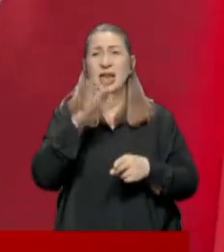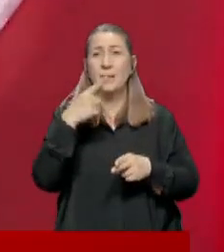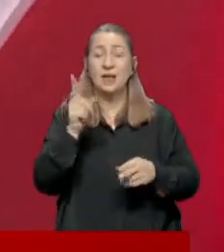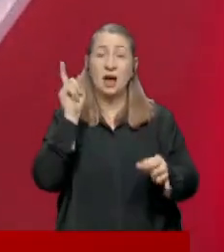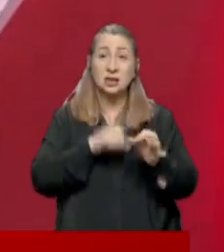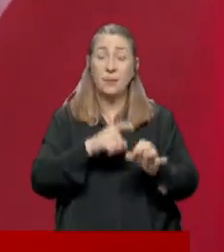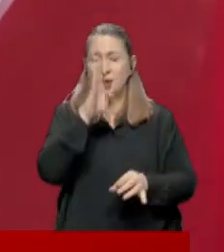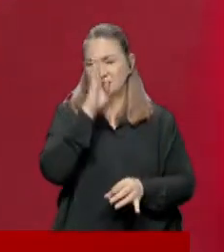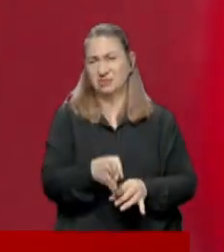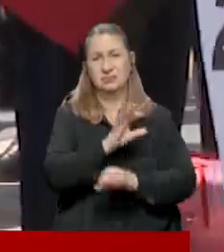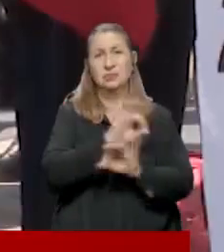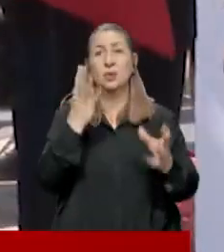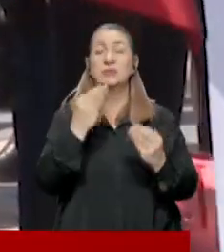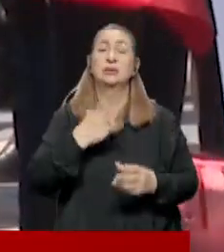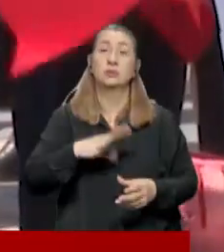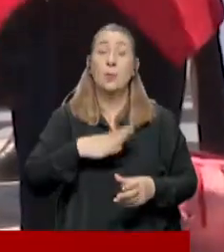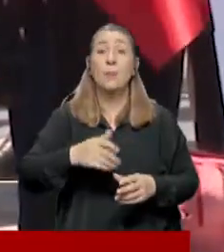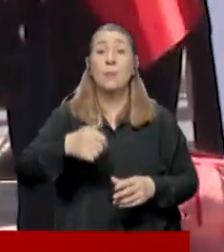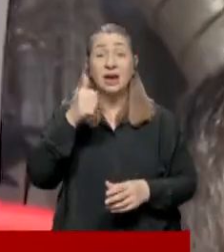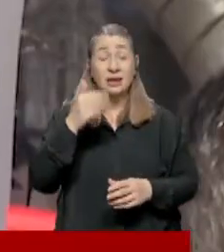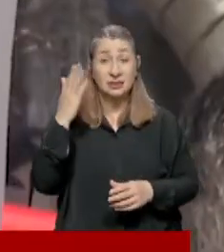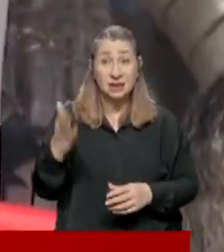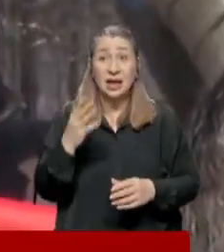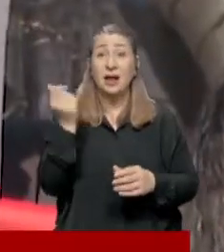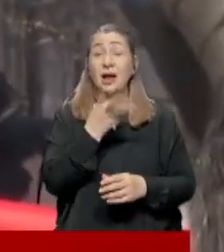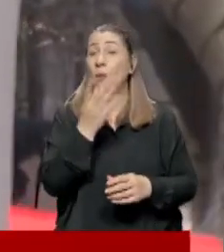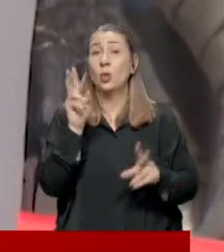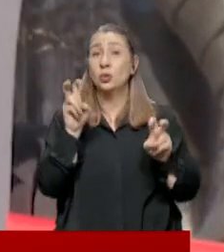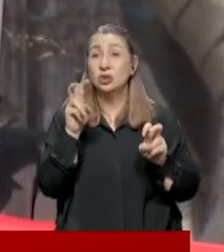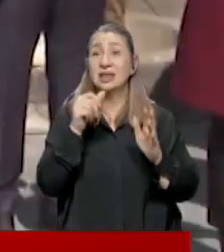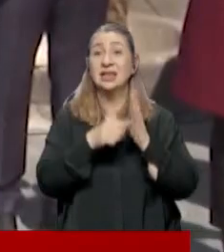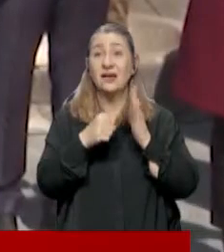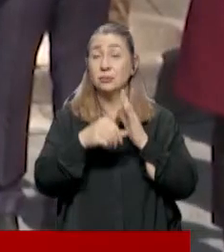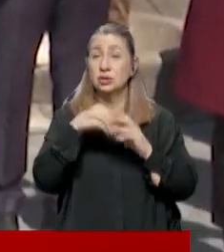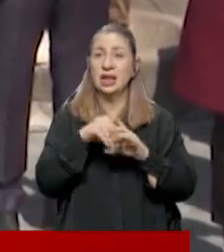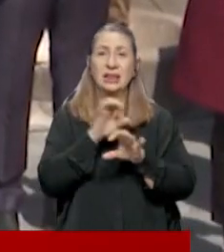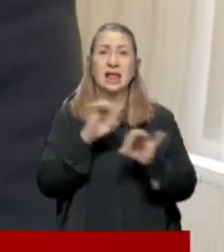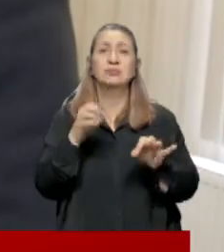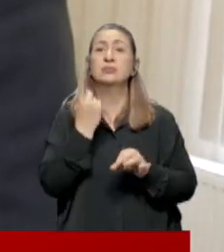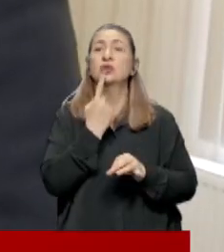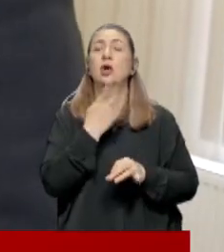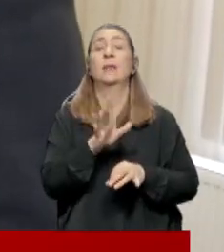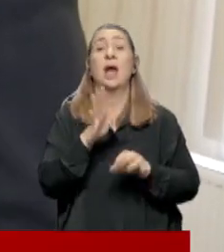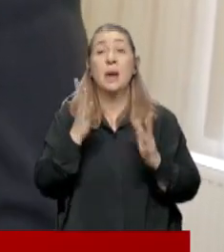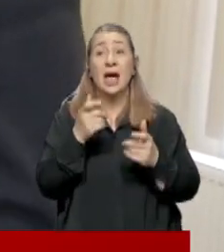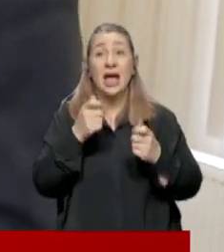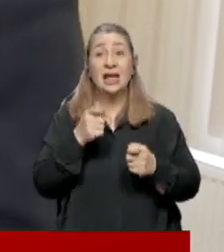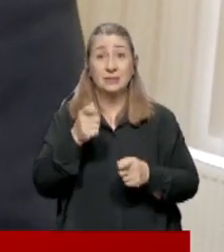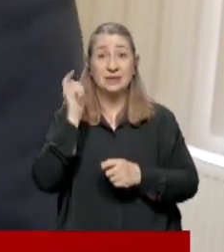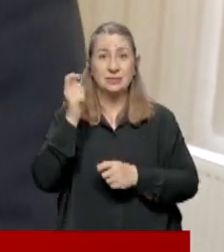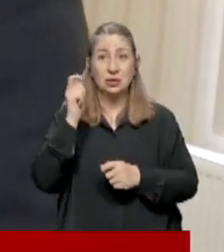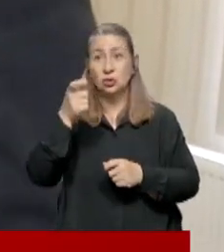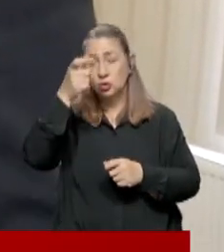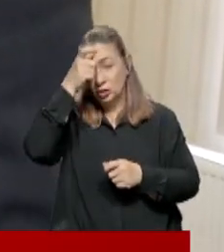50.000 atama ve Adil olmasını istiyorum Bakalım özel rakam konusunda da takvim içinde ne cümleler kurmadı ama eğitim